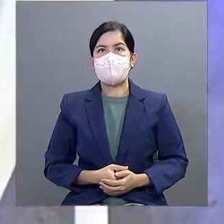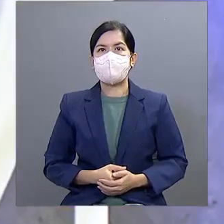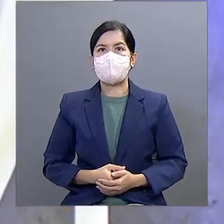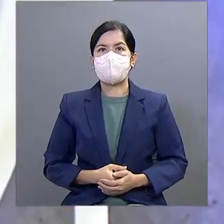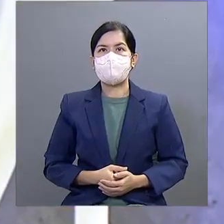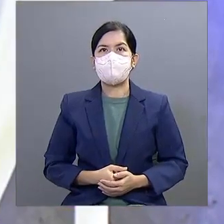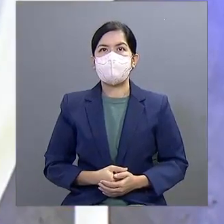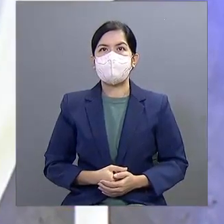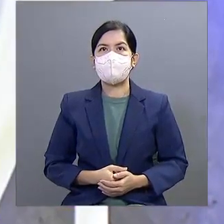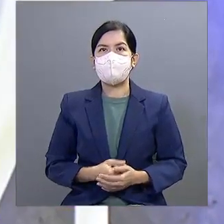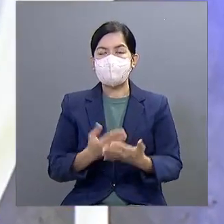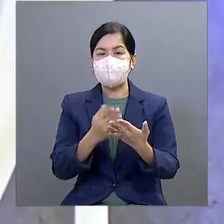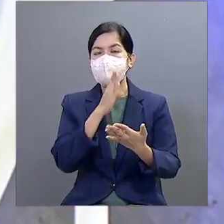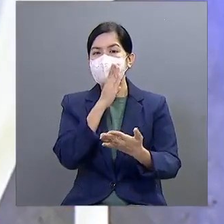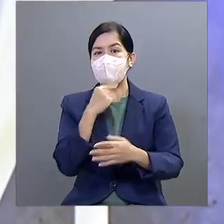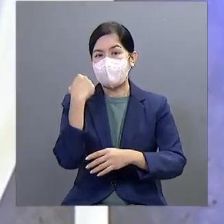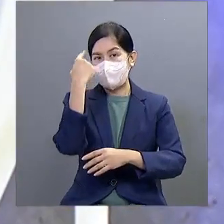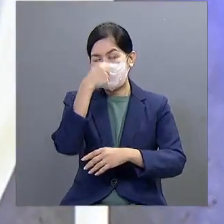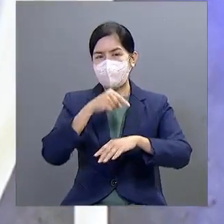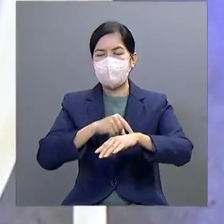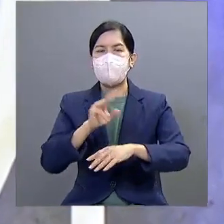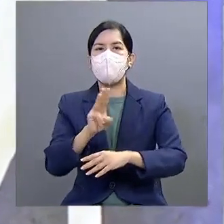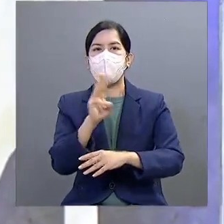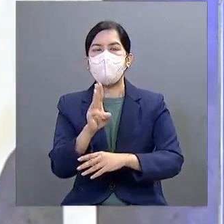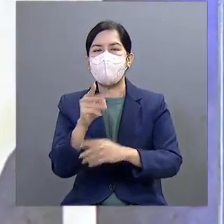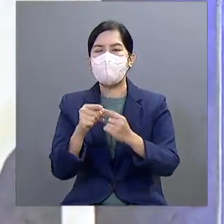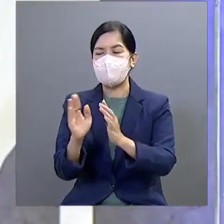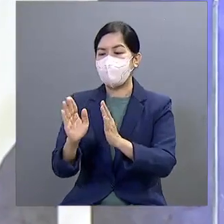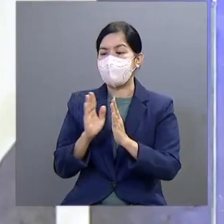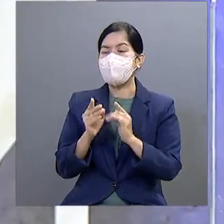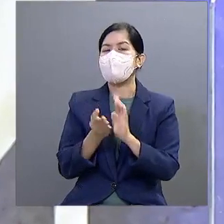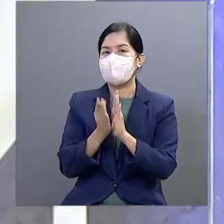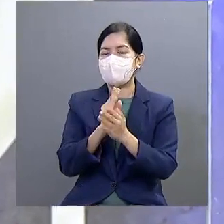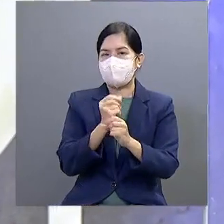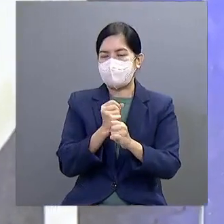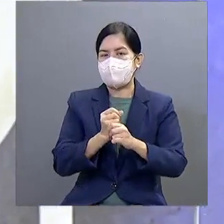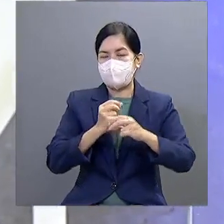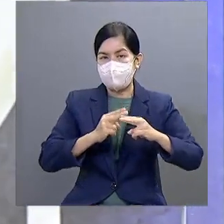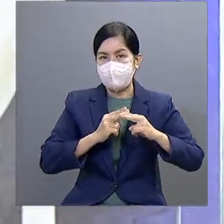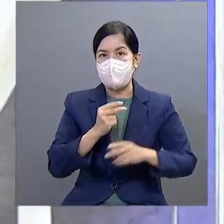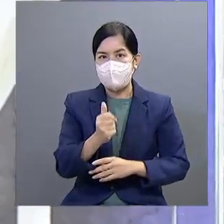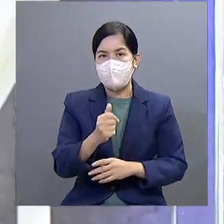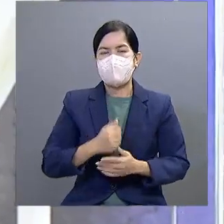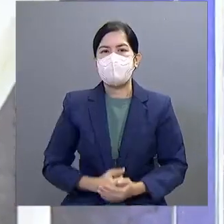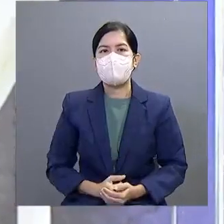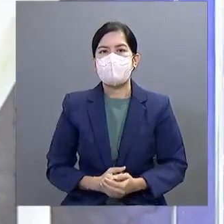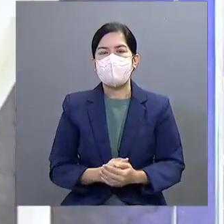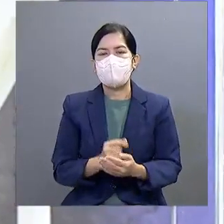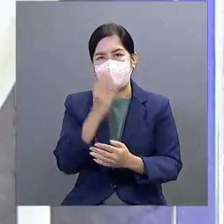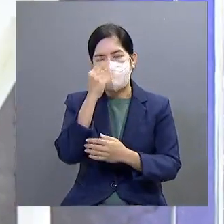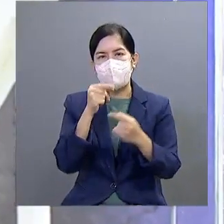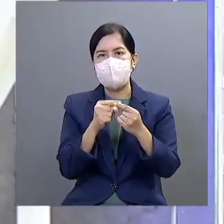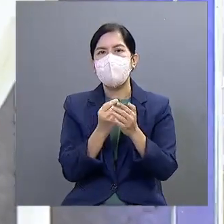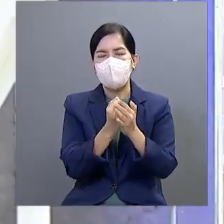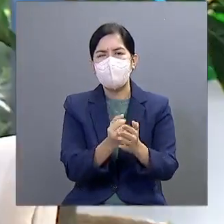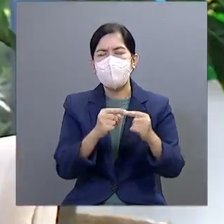เอาใครมีเวลาว่างนะครับนำวิธีของอาจารย์ครูการไปใช้ได้เลยนะครับถึงอาจจะไม่ได้ช่วยอะไรมากแต่ก็จะดีกว่าปล่อยให้บ้านมีกลิ่นเหม็นนะ